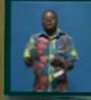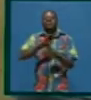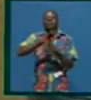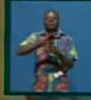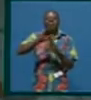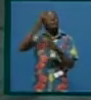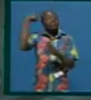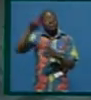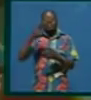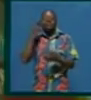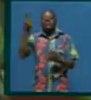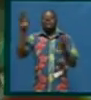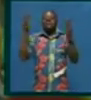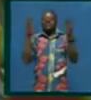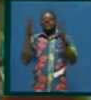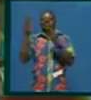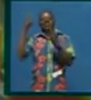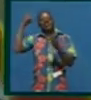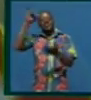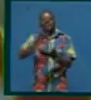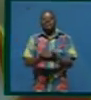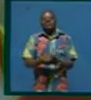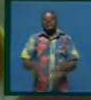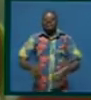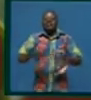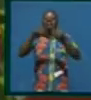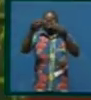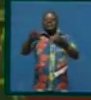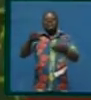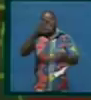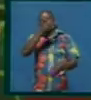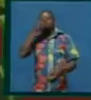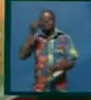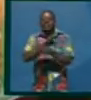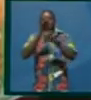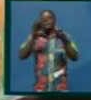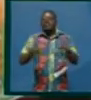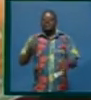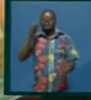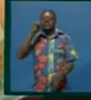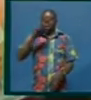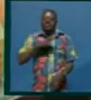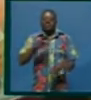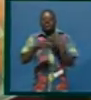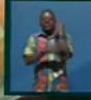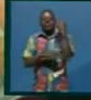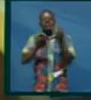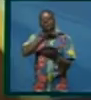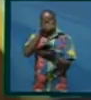la proclamation du palmarès et la remise de l'eau des meilleures entreprises féminines de la région du